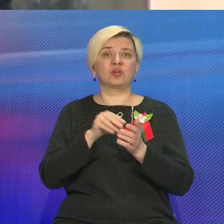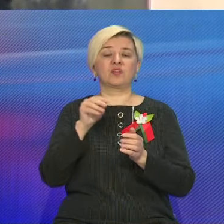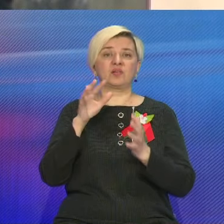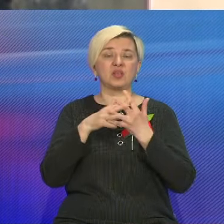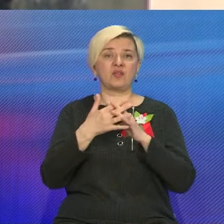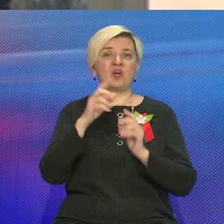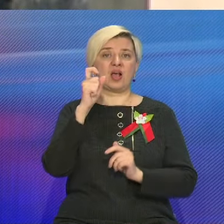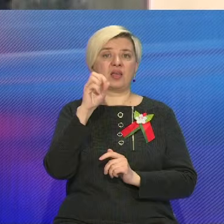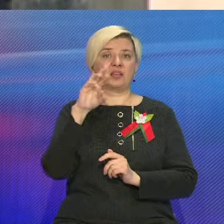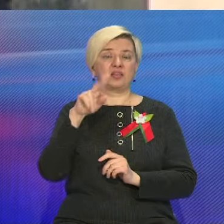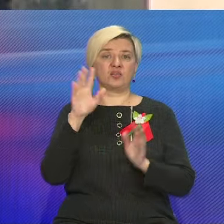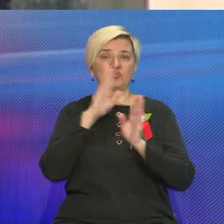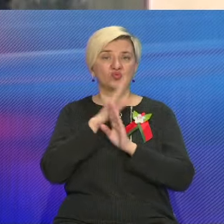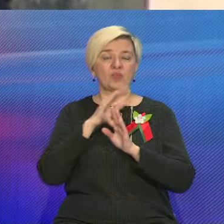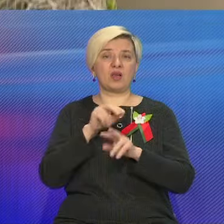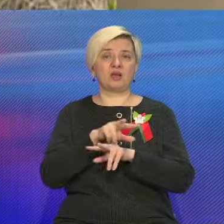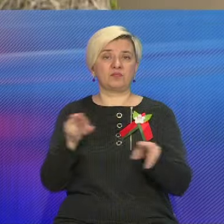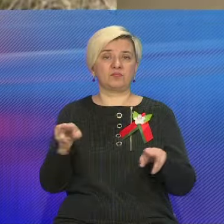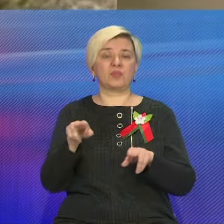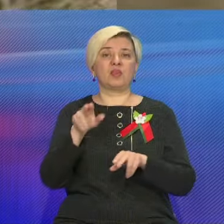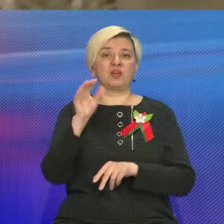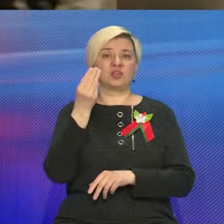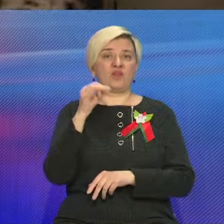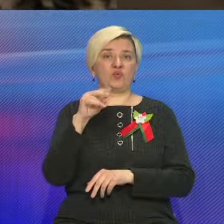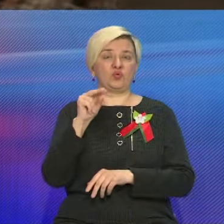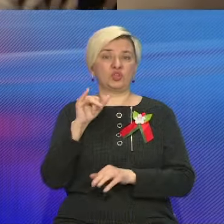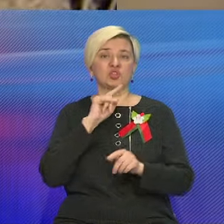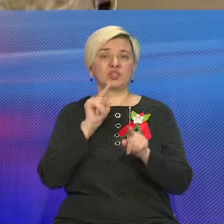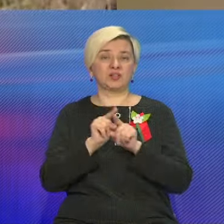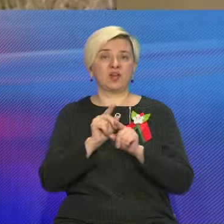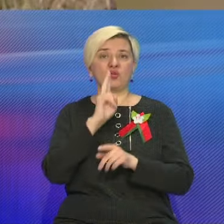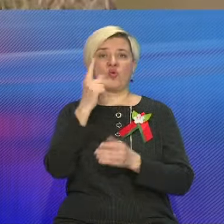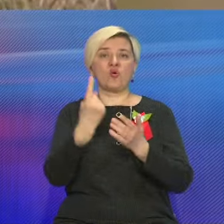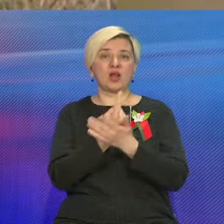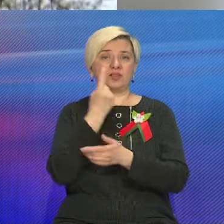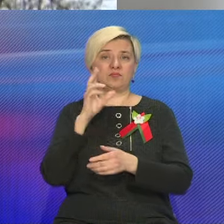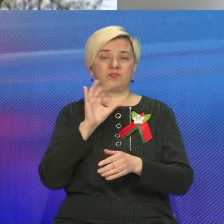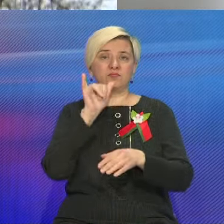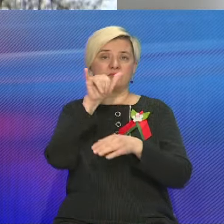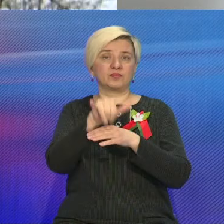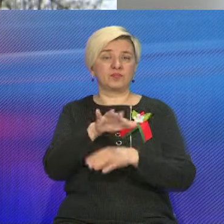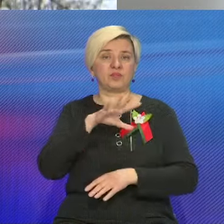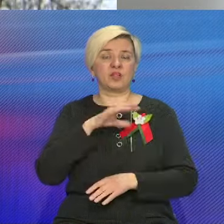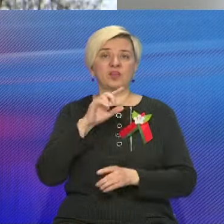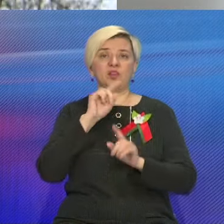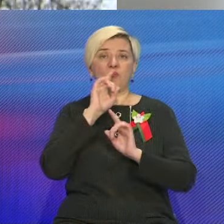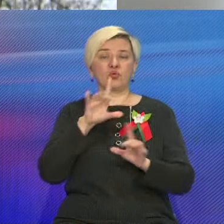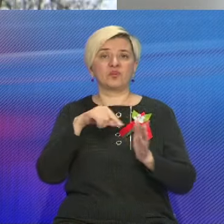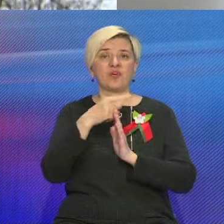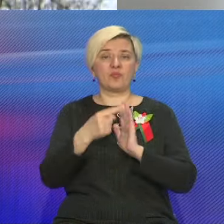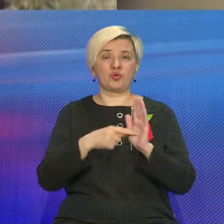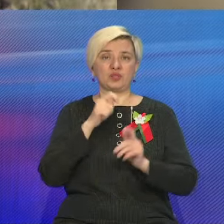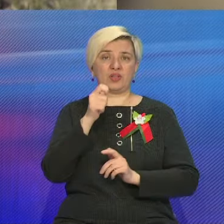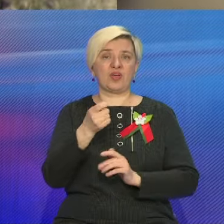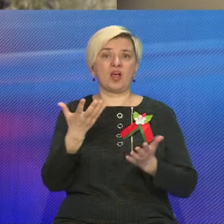адным з мест памяці і смутку на Гродзеншчыне. Хто раз сюды наведаўся, ніколі не задасць пытанне, якой цаной заваяваў на міру Вялікай Айчыннай